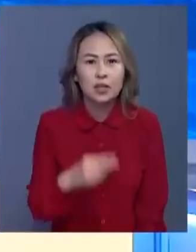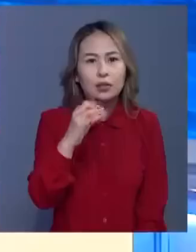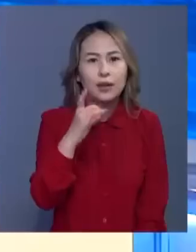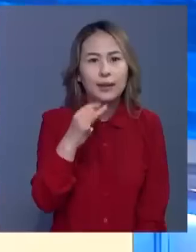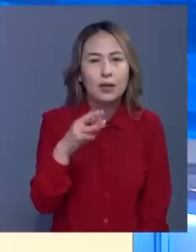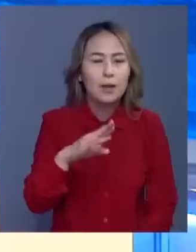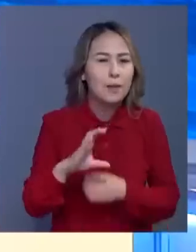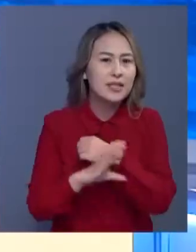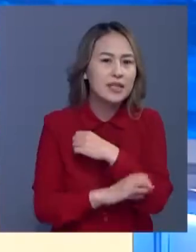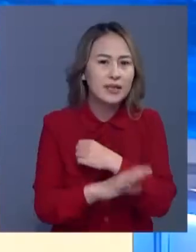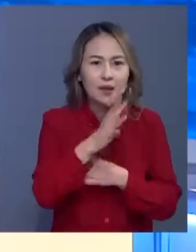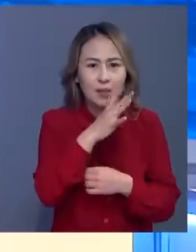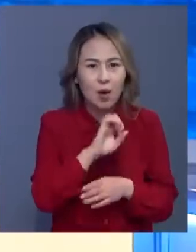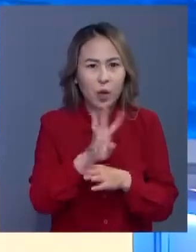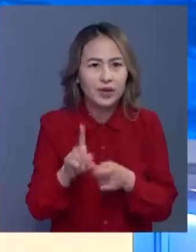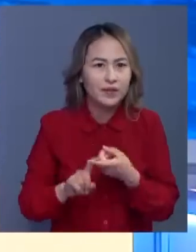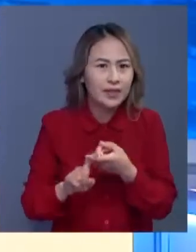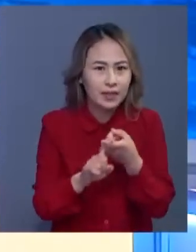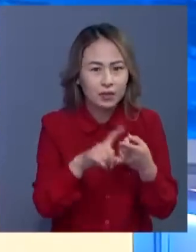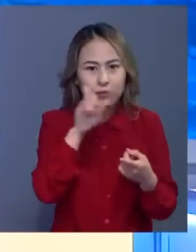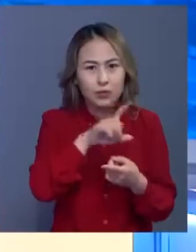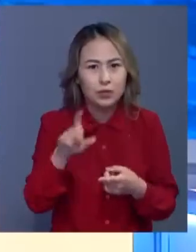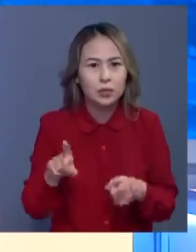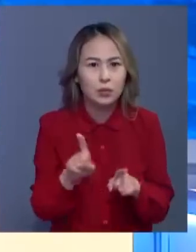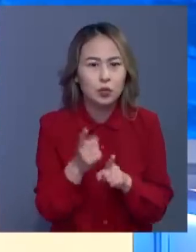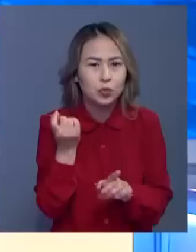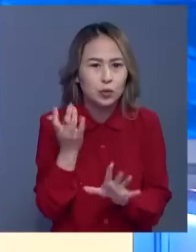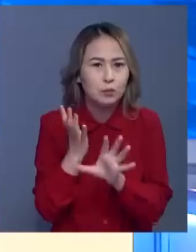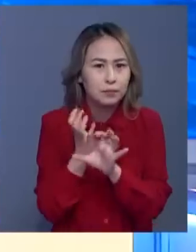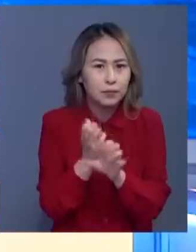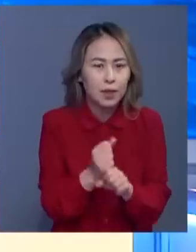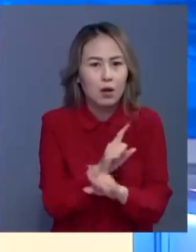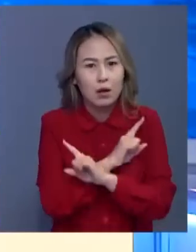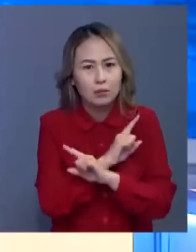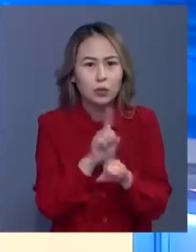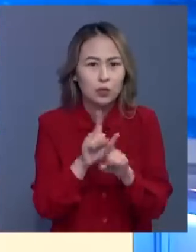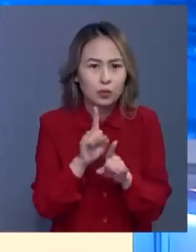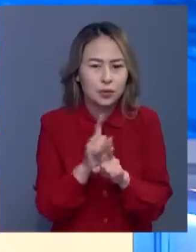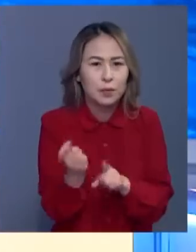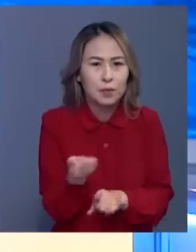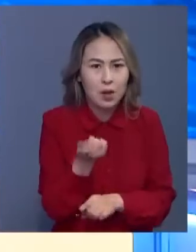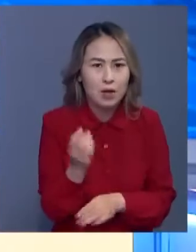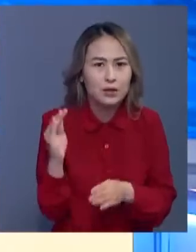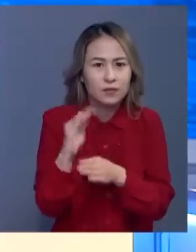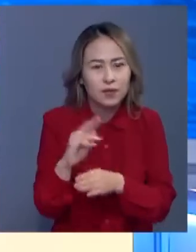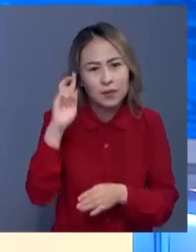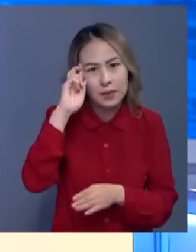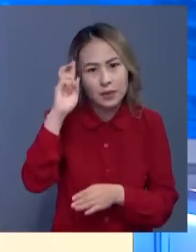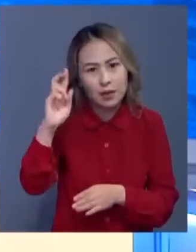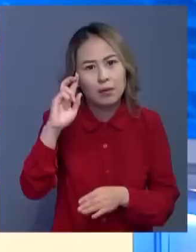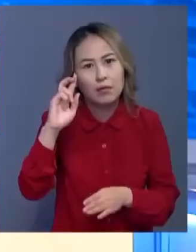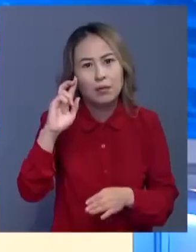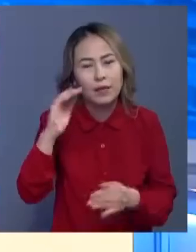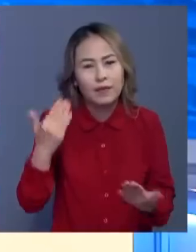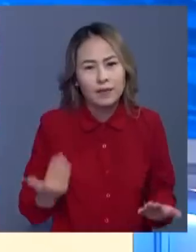Чехияда соңғы күндері коронавирус жұқтырғандардың саны айтарлықтай азайып келеді. Өлім жетімде азайды. Осы ретте мемлекет